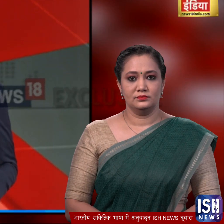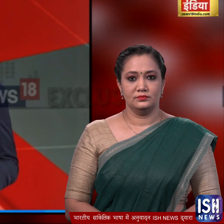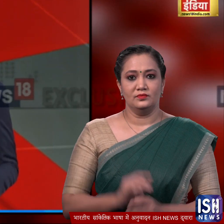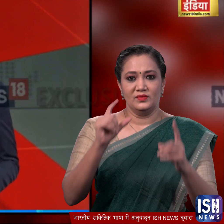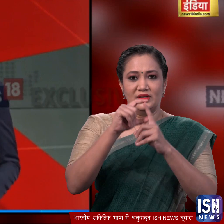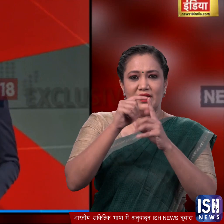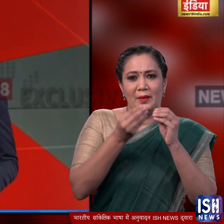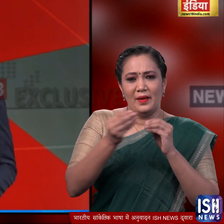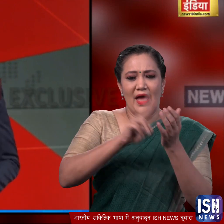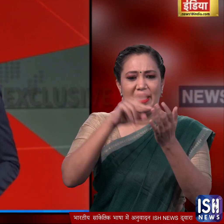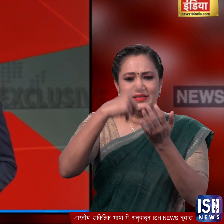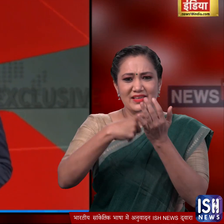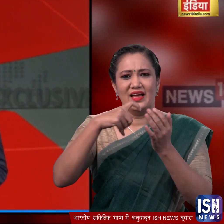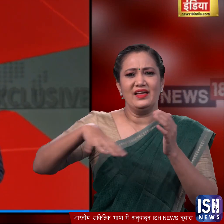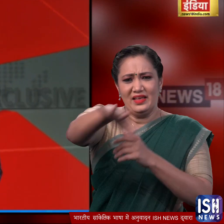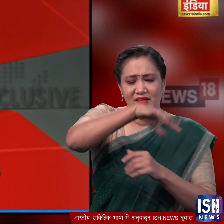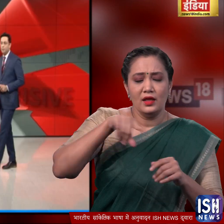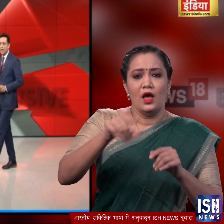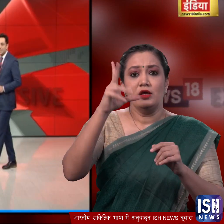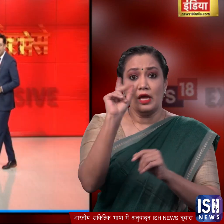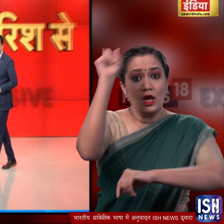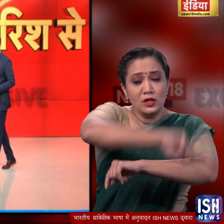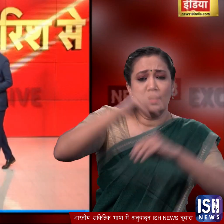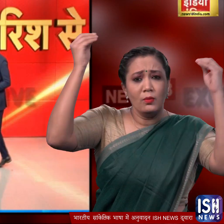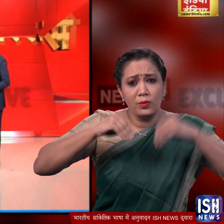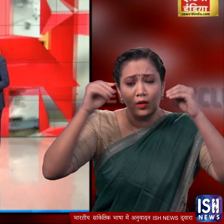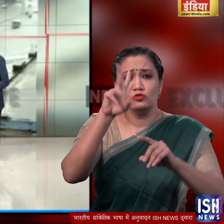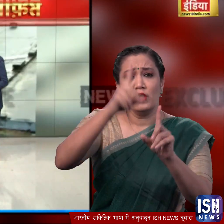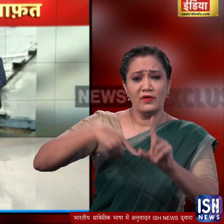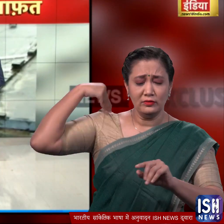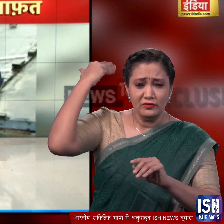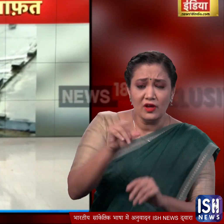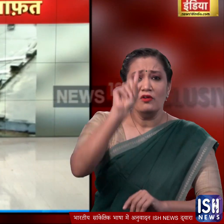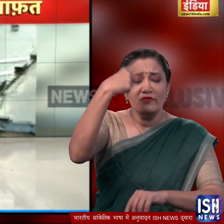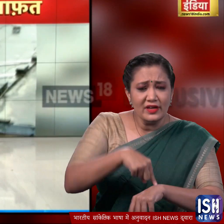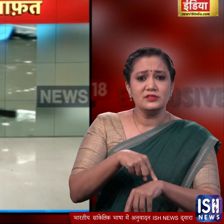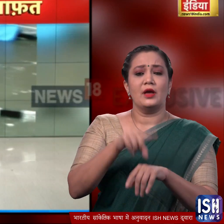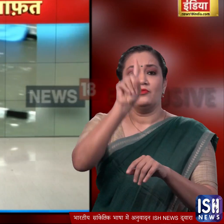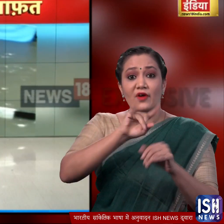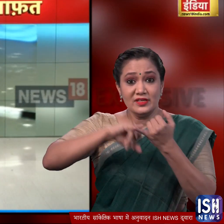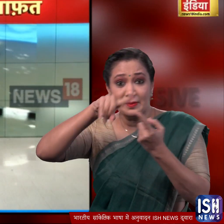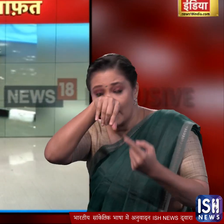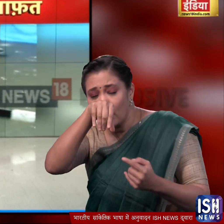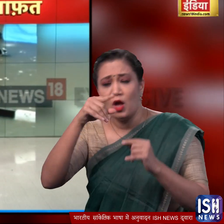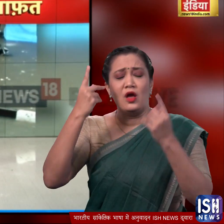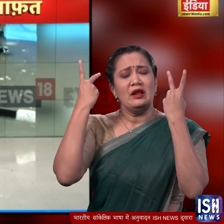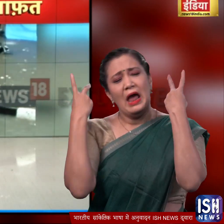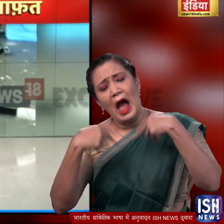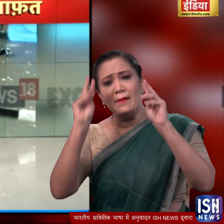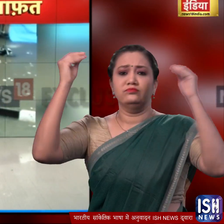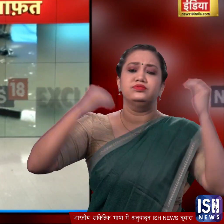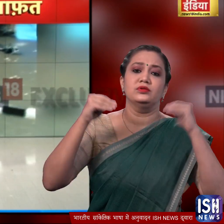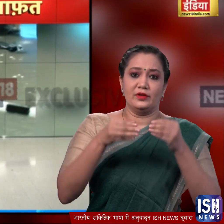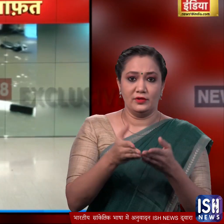दिल्ली एनसीआर में दूसरे दिन भी तेज बारिश का दौर जारी रहा और 12 साल बाद सितंबर महीने की पहली तारीख को रिकॉर्ड तोड़ बारिश दर्ज की।